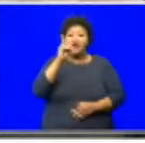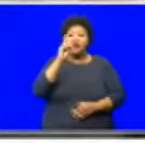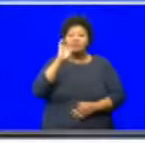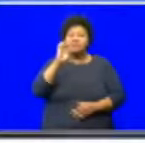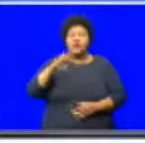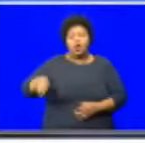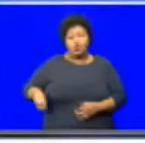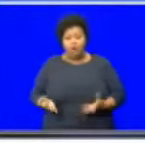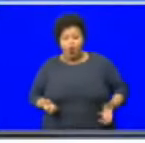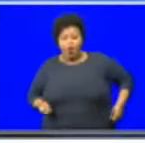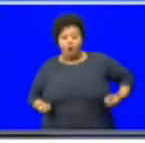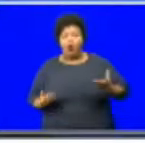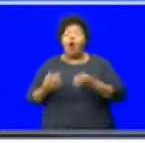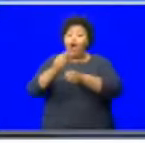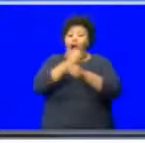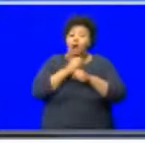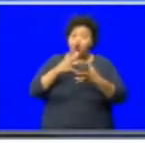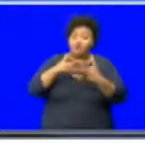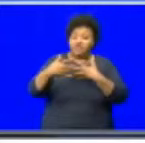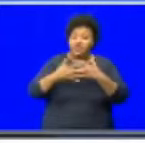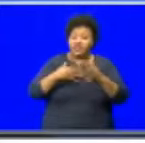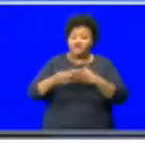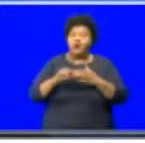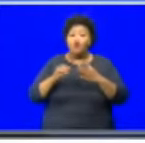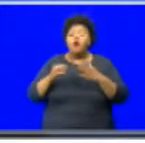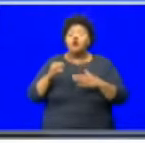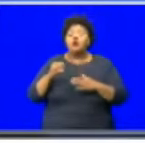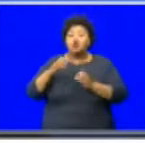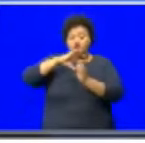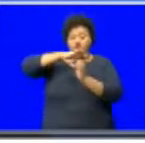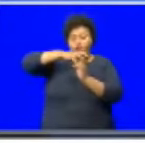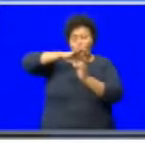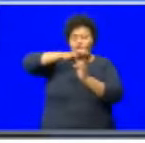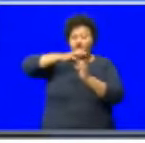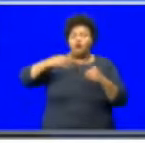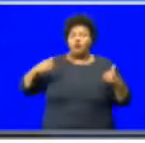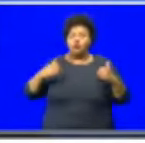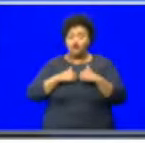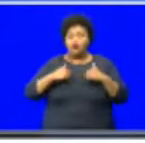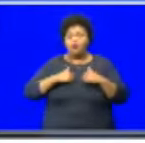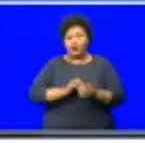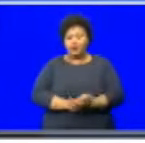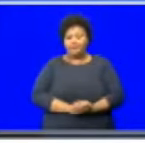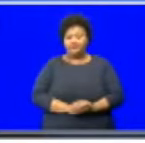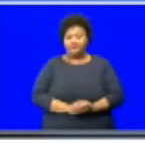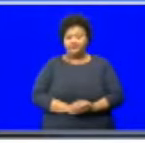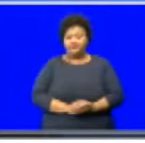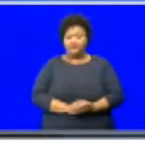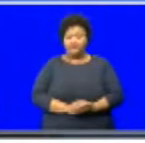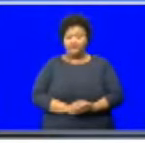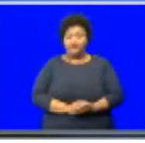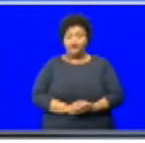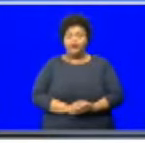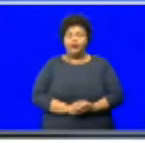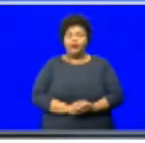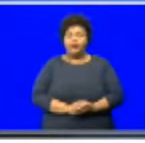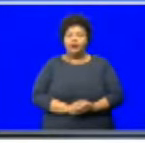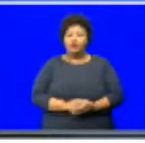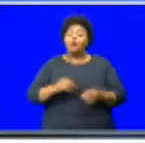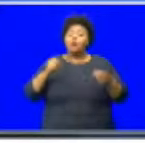kwengcondvo. Aphindze futhi afundise abantu kakhulu ngalesifo. Kube nema course in psychology athathe abe ng-A